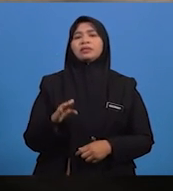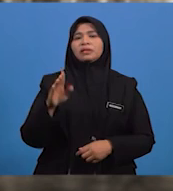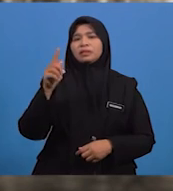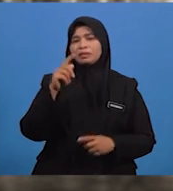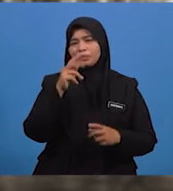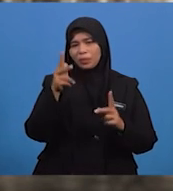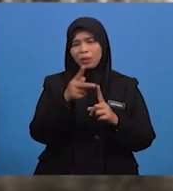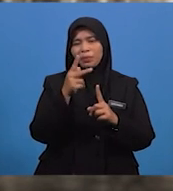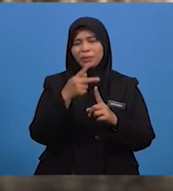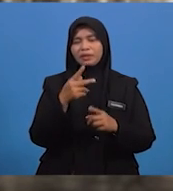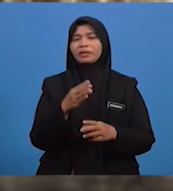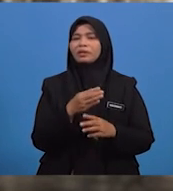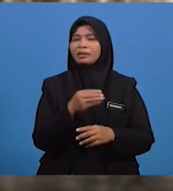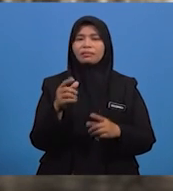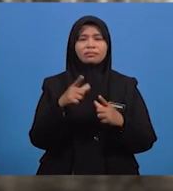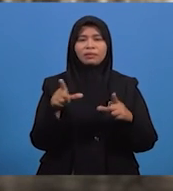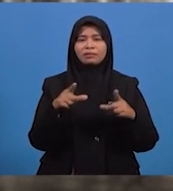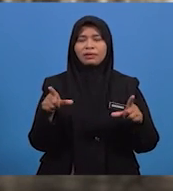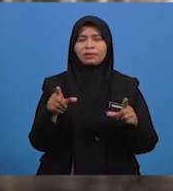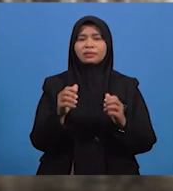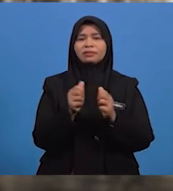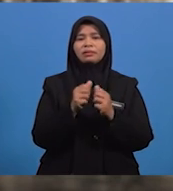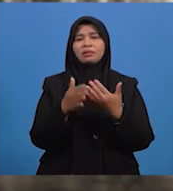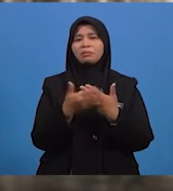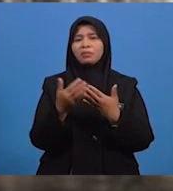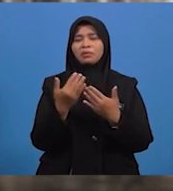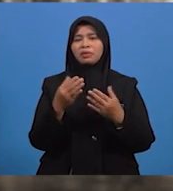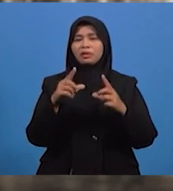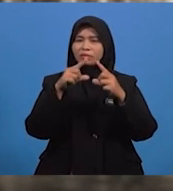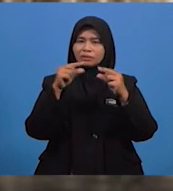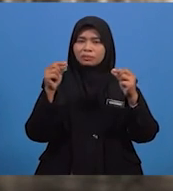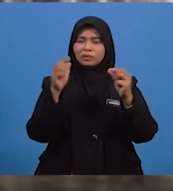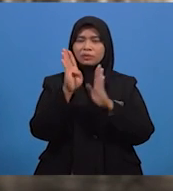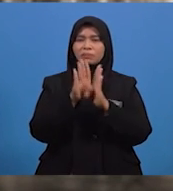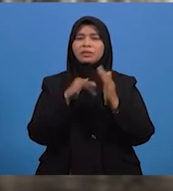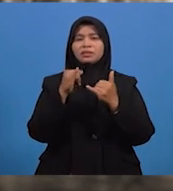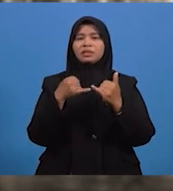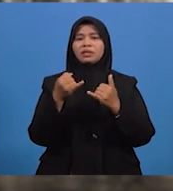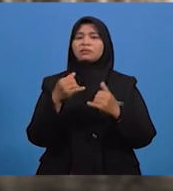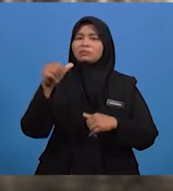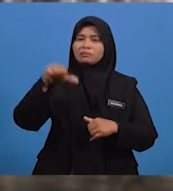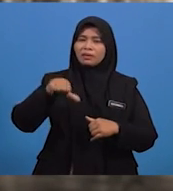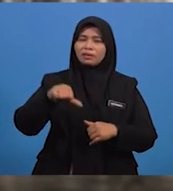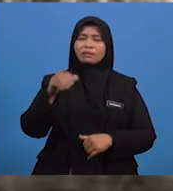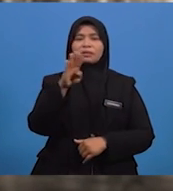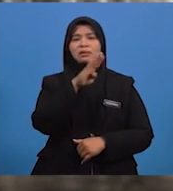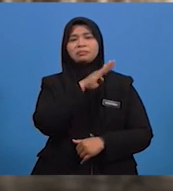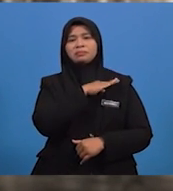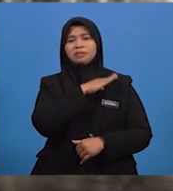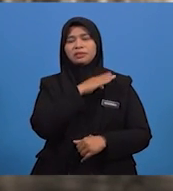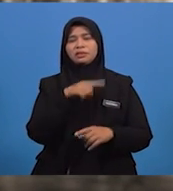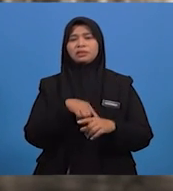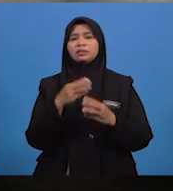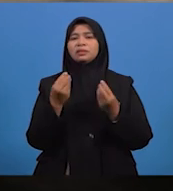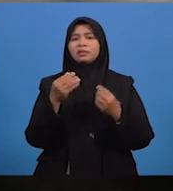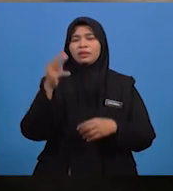sebagainya. Dengan mudah dan pantas, Jepun berjaya mengalahkan tentera British di tanah